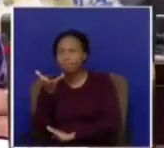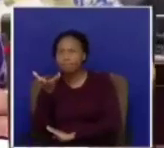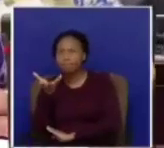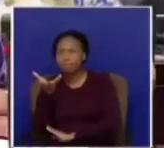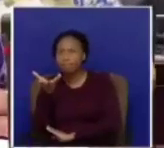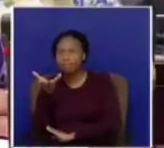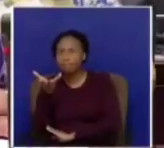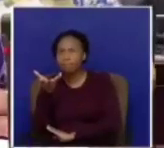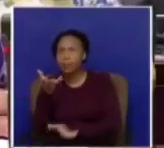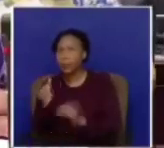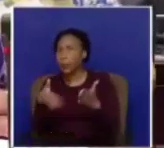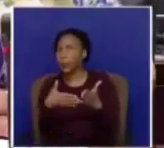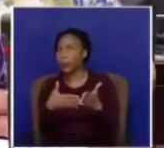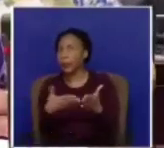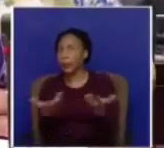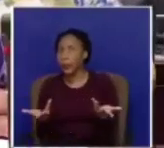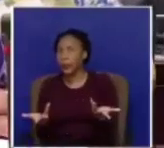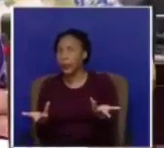kude